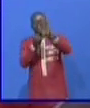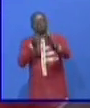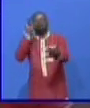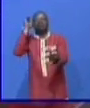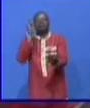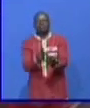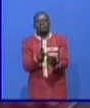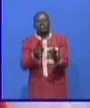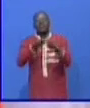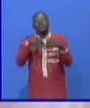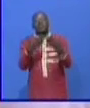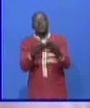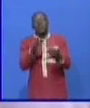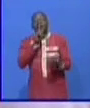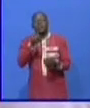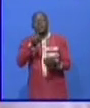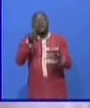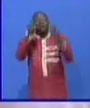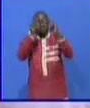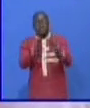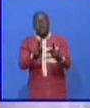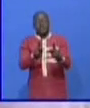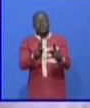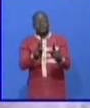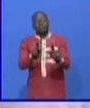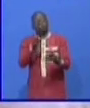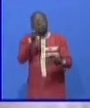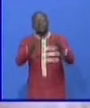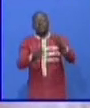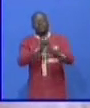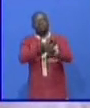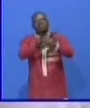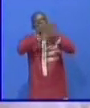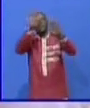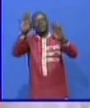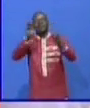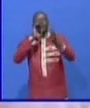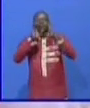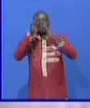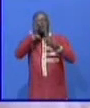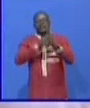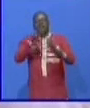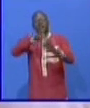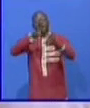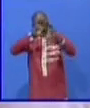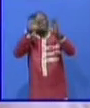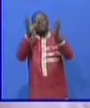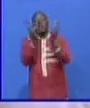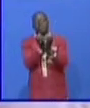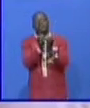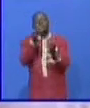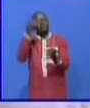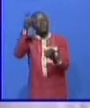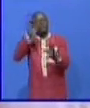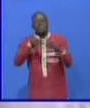Comment est-ce que le citoyen apprécie la transparence, la communication dans la collectivité, au niveau de la commune? Comment